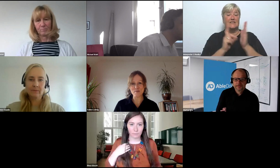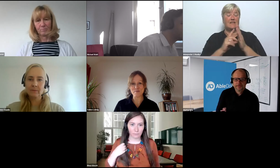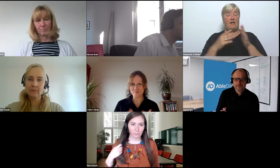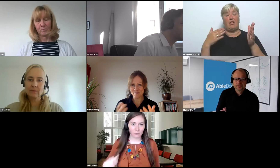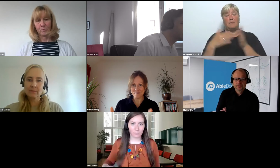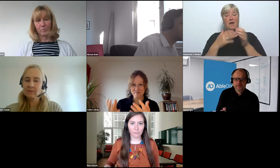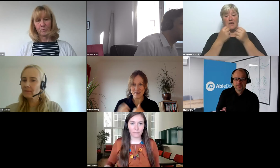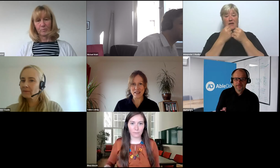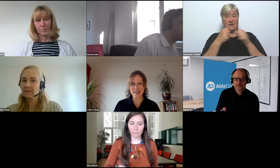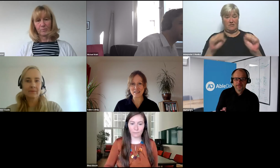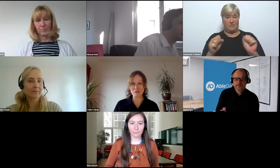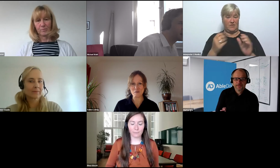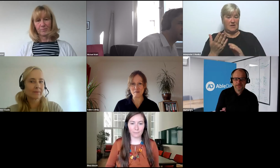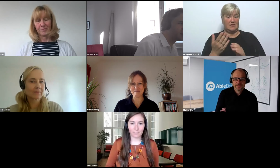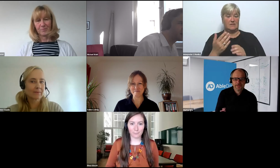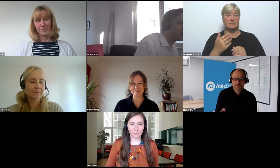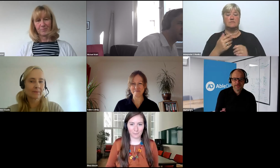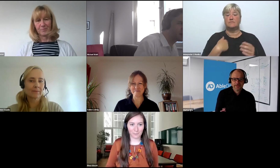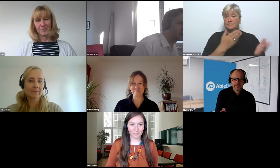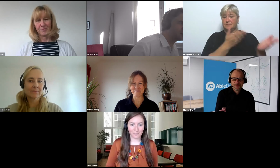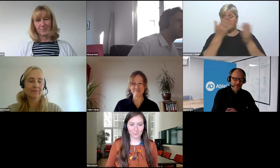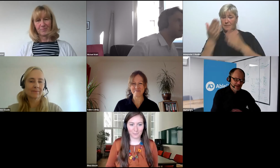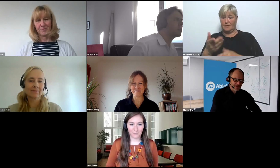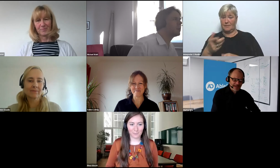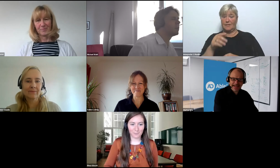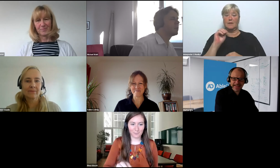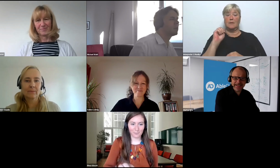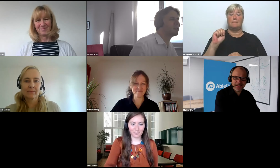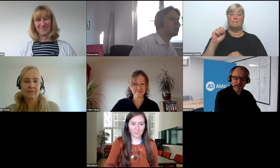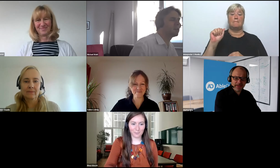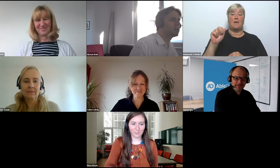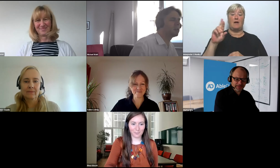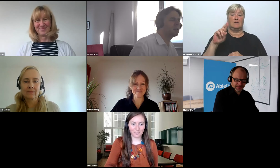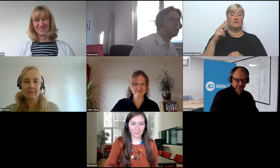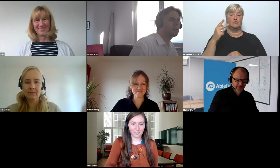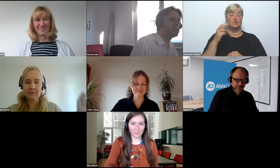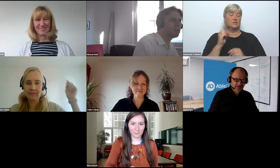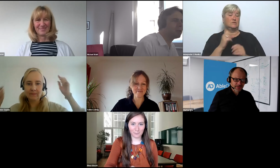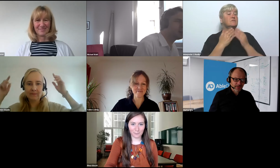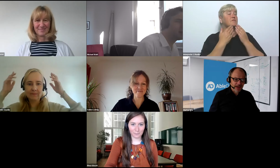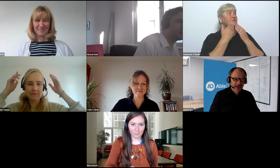Markus, leite ich über. Vielen Dank dir, Sabine.